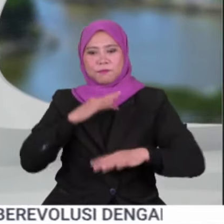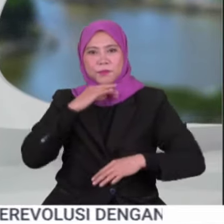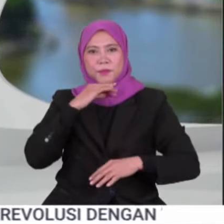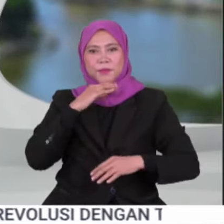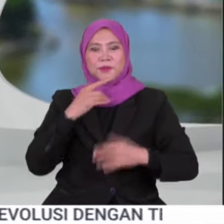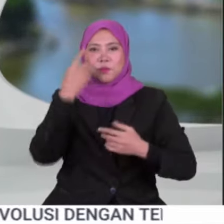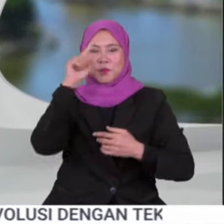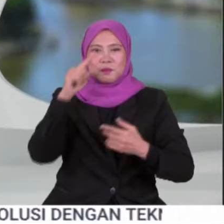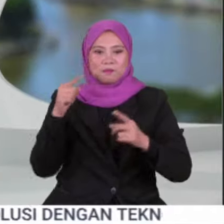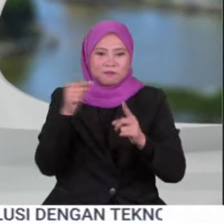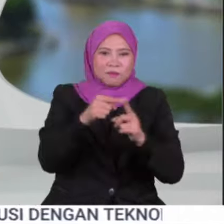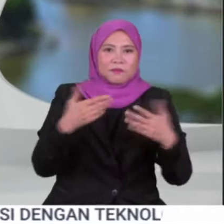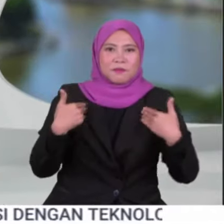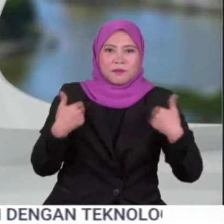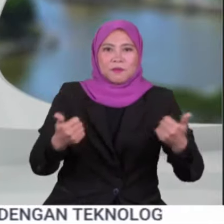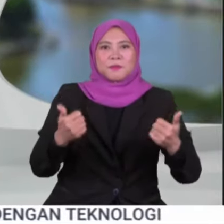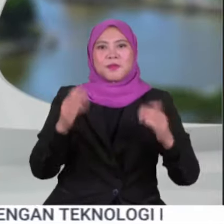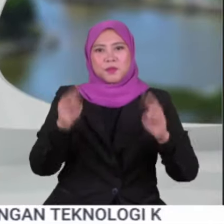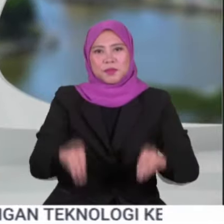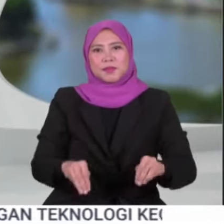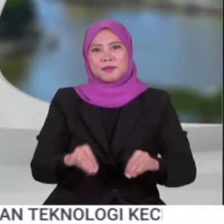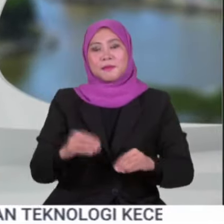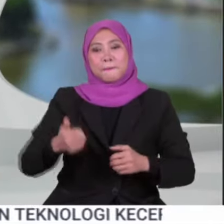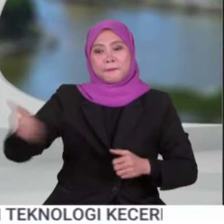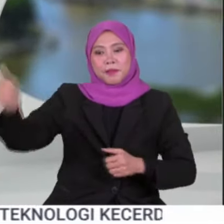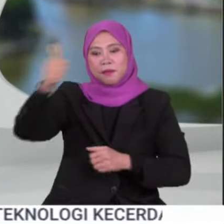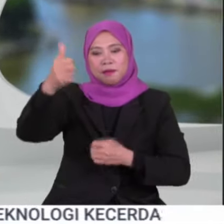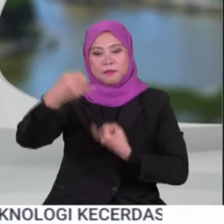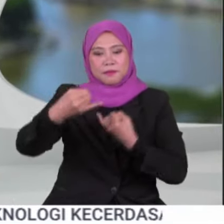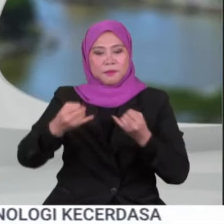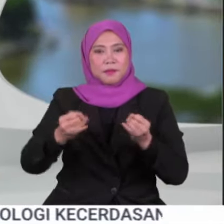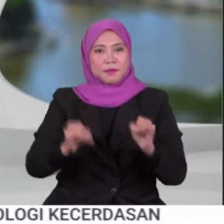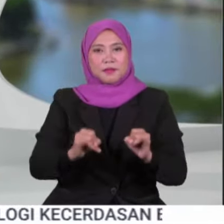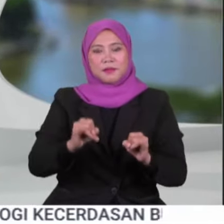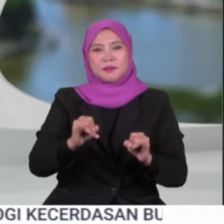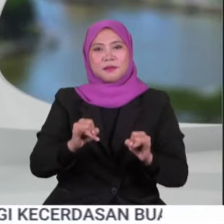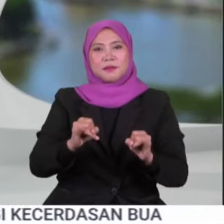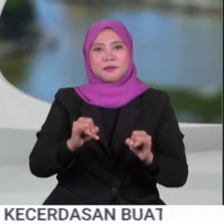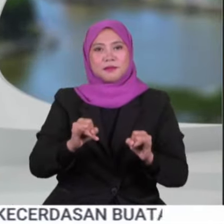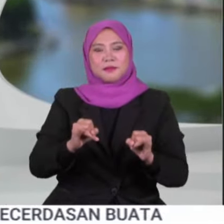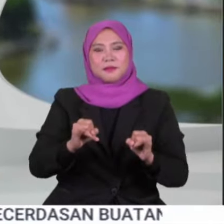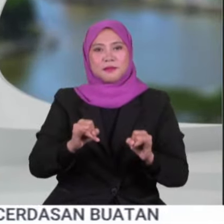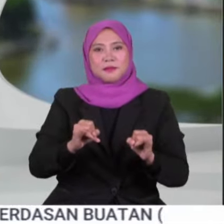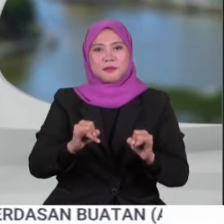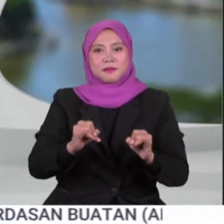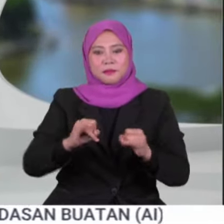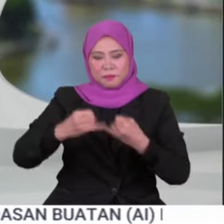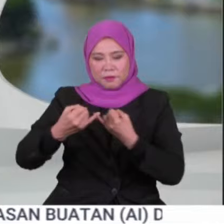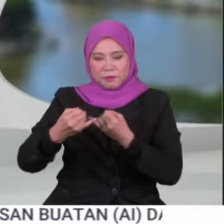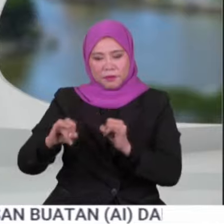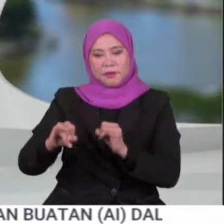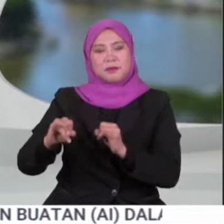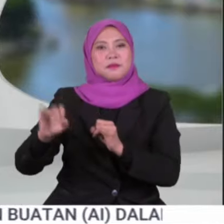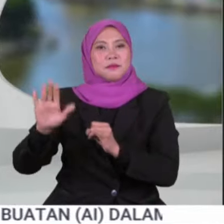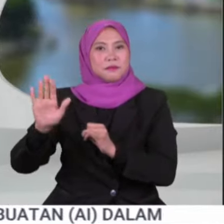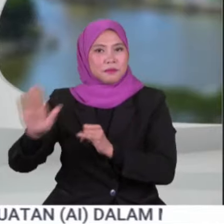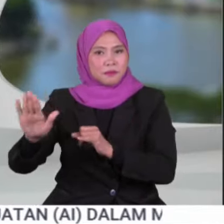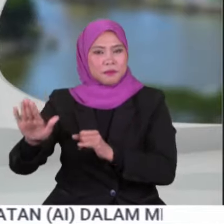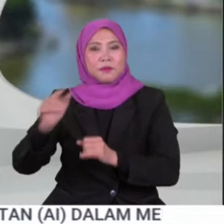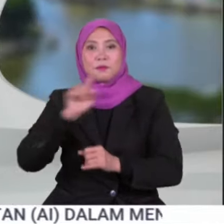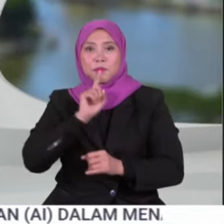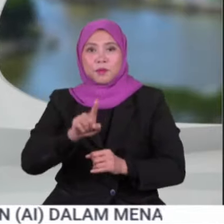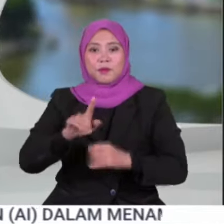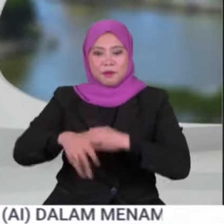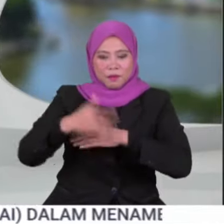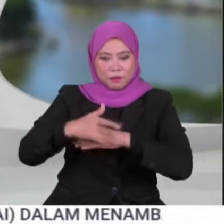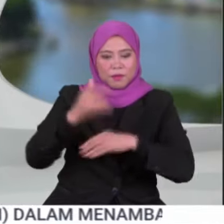terhadap kesihatan manusia. Pengarah Jabatan Alam Sekitar JAS Sarawak, John Rampai, berkata pencegahan dan kawalan di peringkat